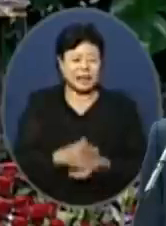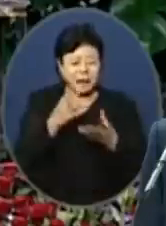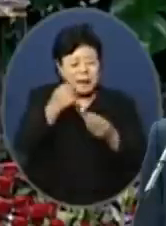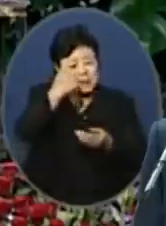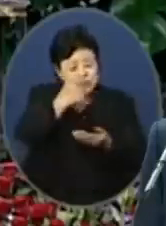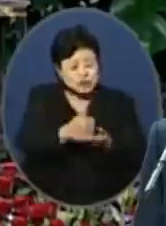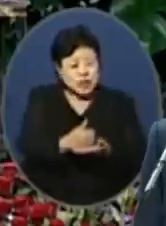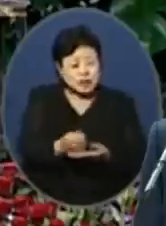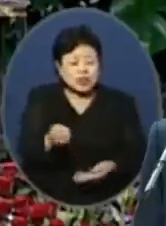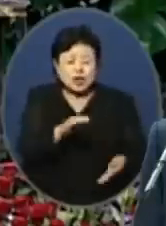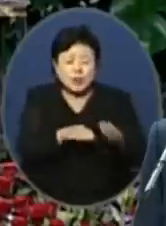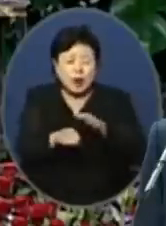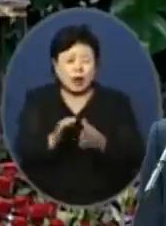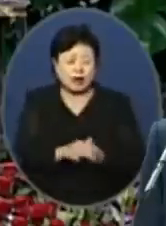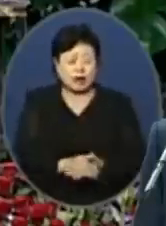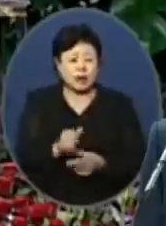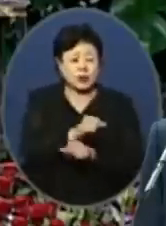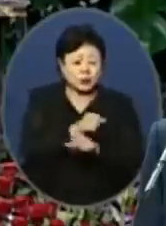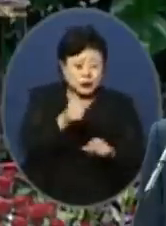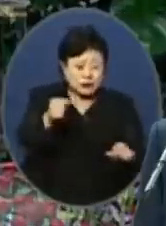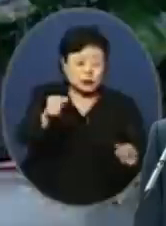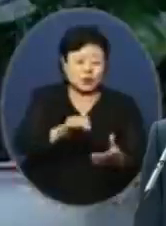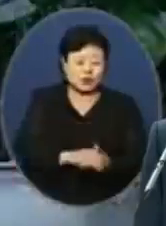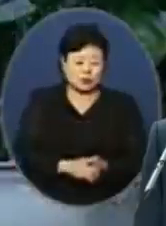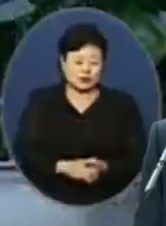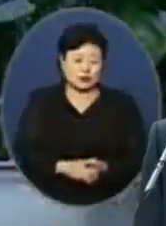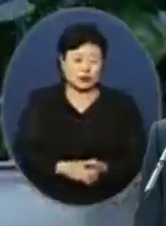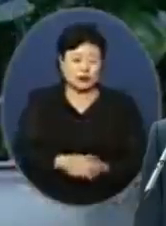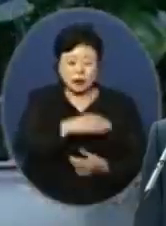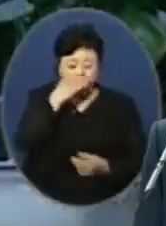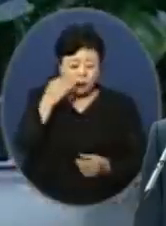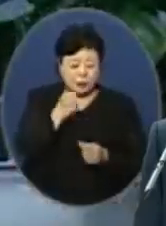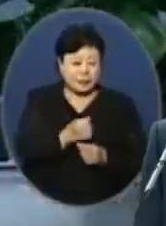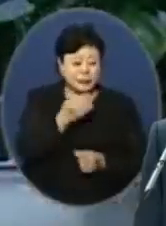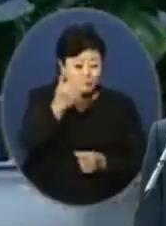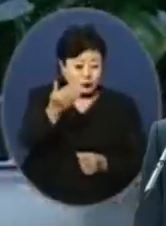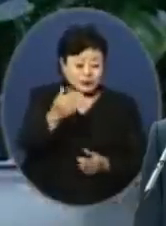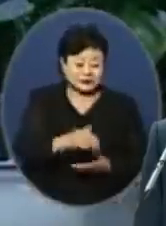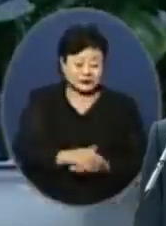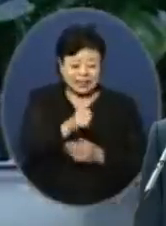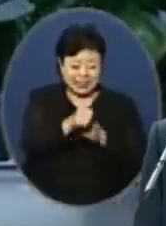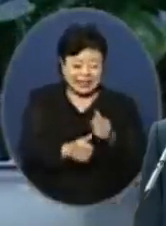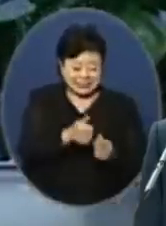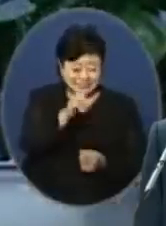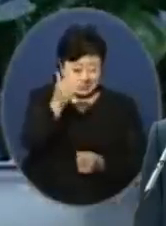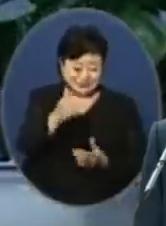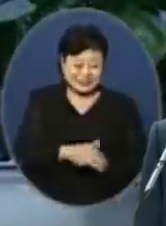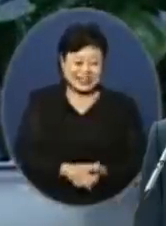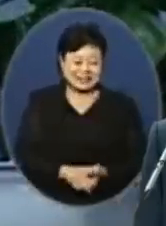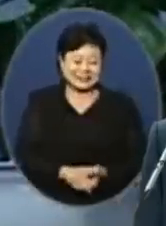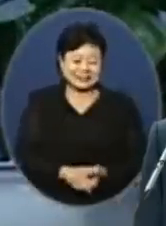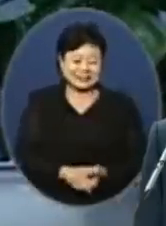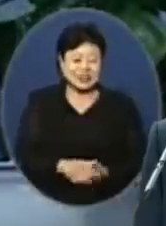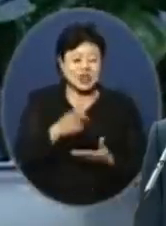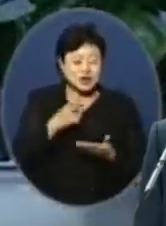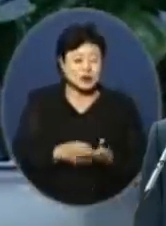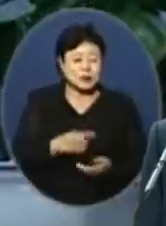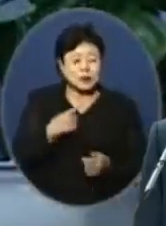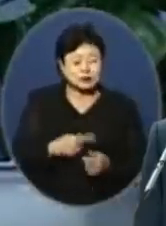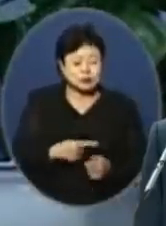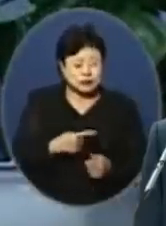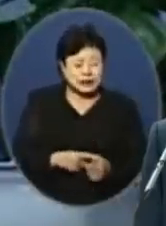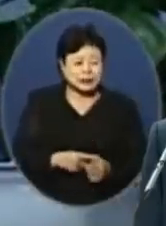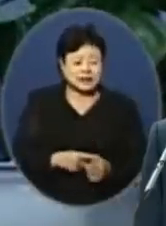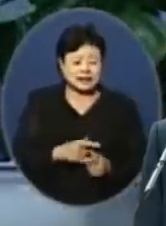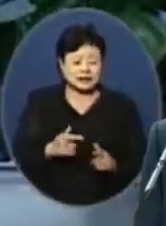허다한 죄를 덮어서 용서하고 올바르게 만들어주신 것이 하나님이 것입니다. 율법을 무시하는 것이